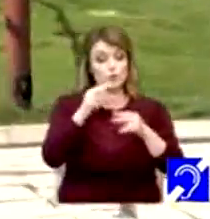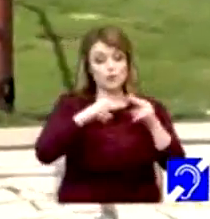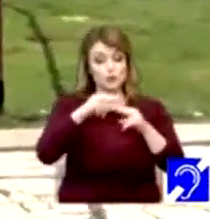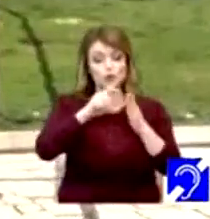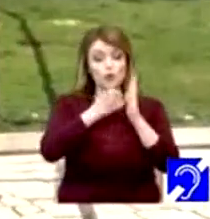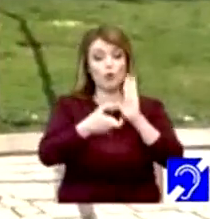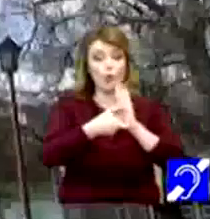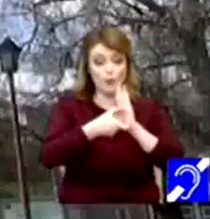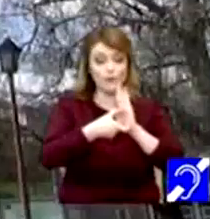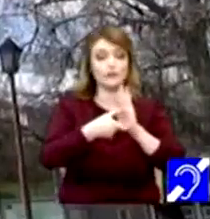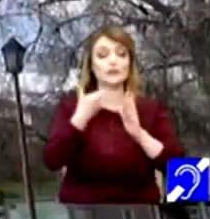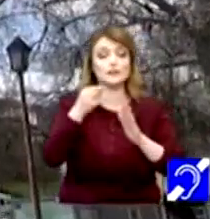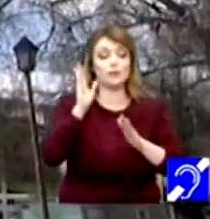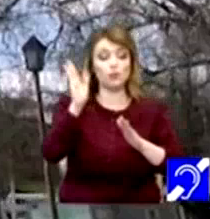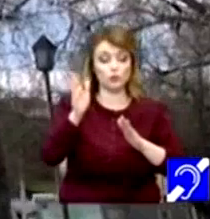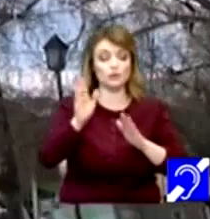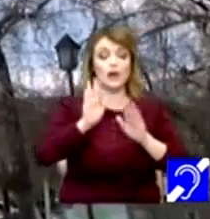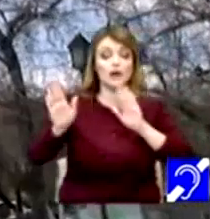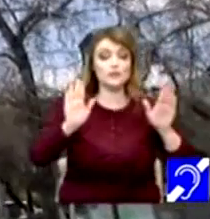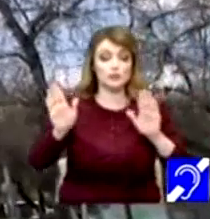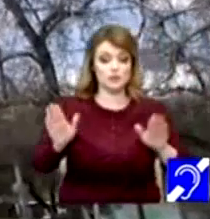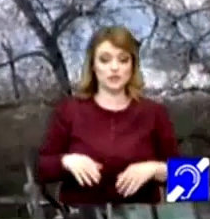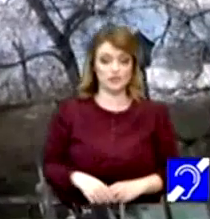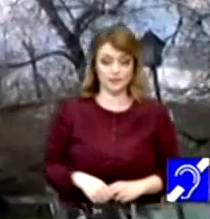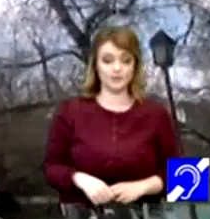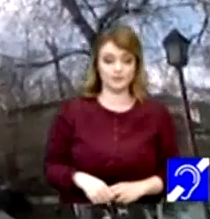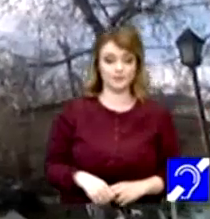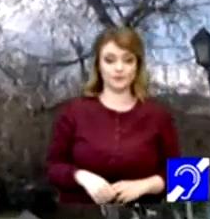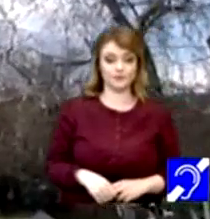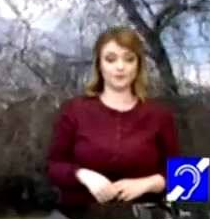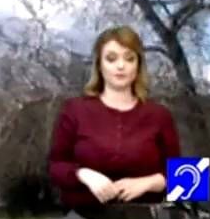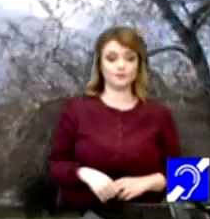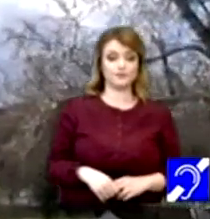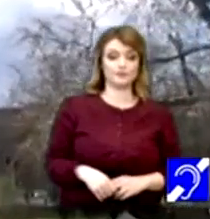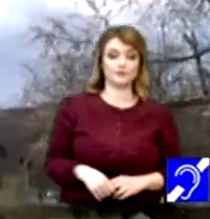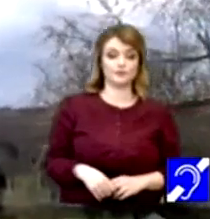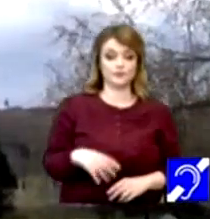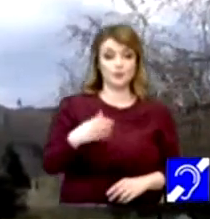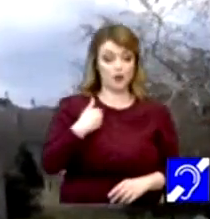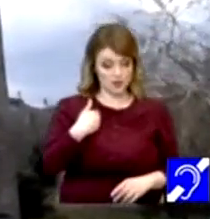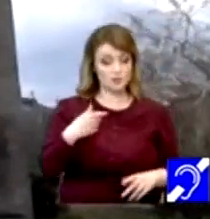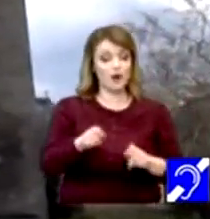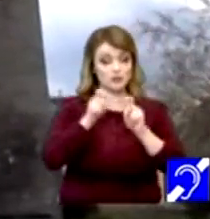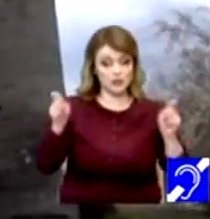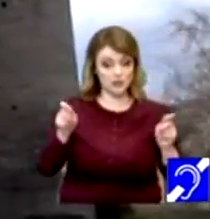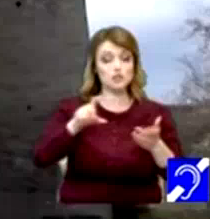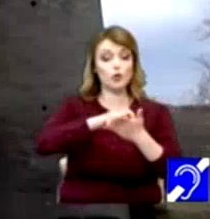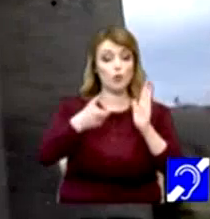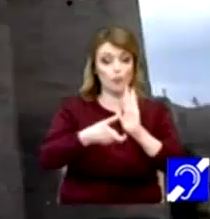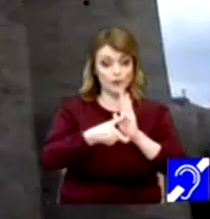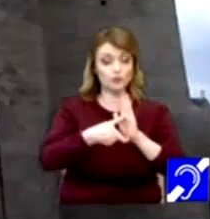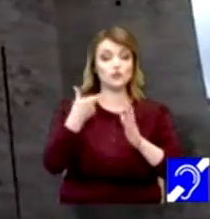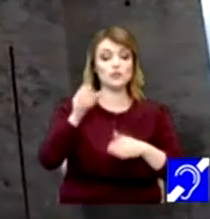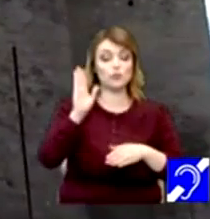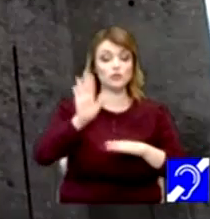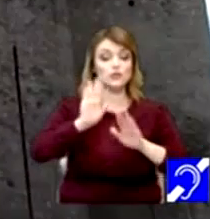obiectele descoperite în timpul săpăturilor arheologice. Ne dorim ca să fie niște săli pentru expoziție, adică galeria care a fost